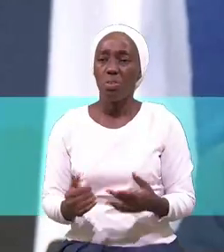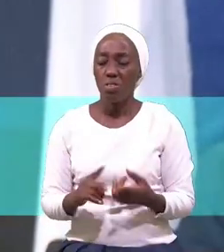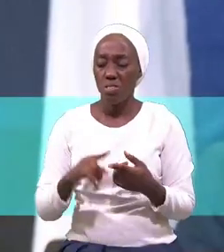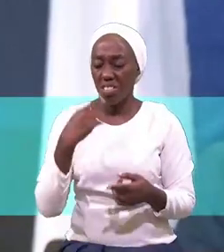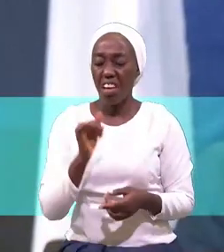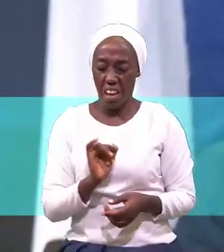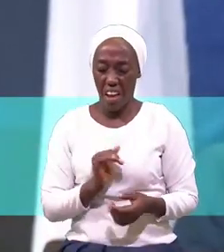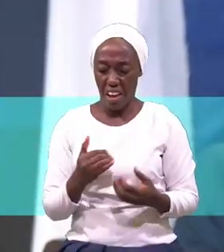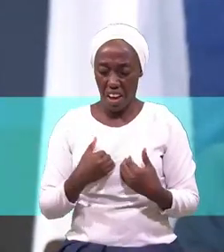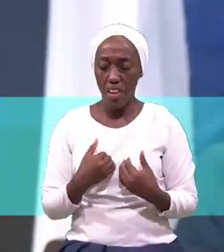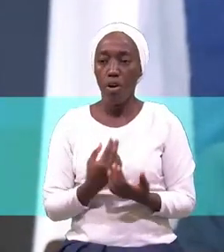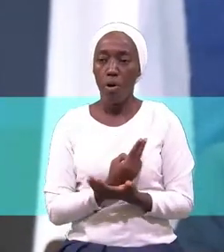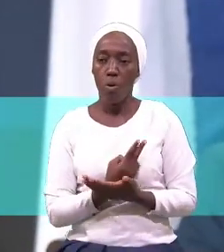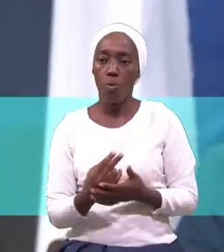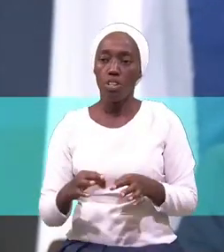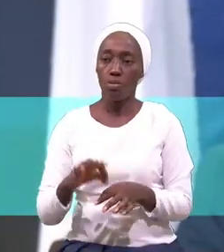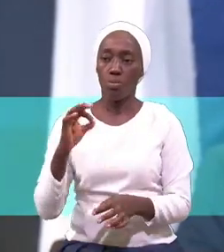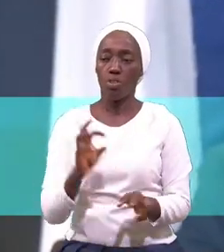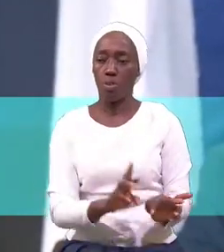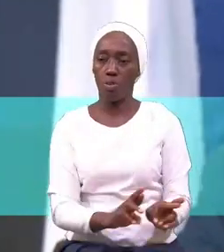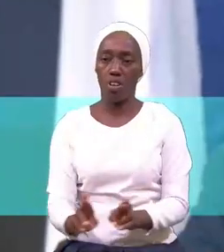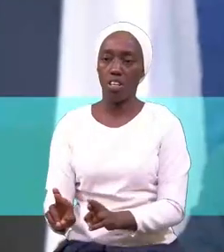Je ne veux pas que tu dises que « Ah, j'ai déjà l'Esprit ».